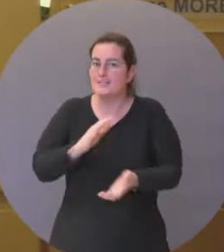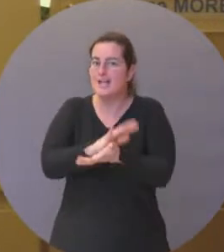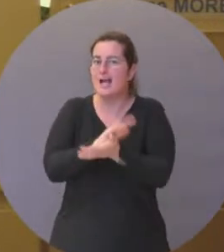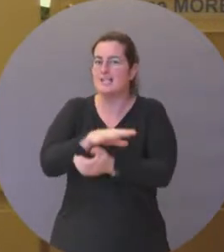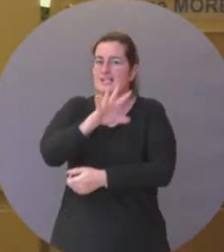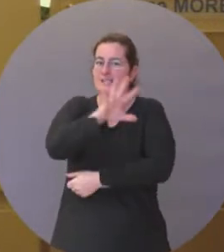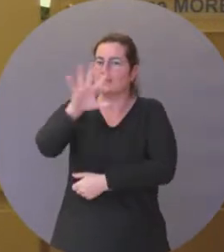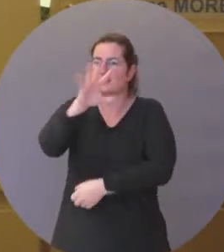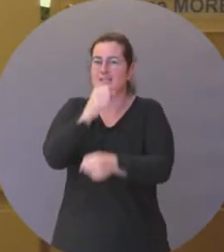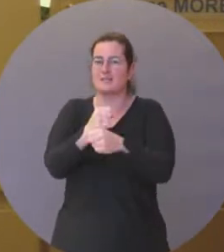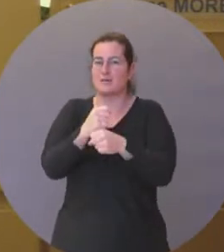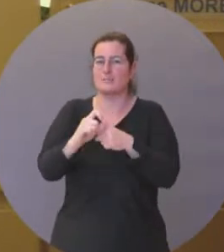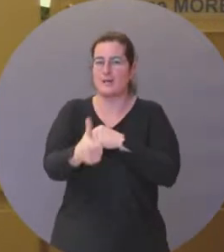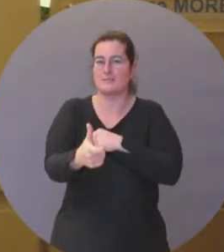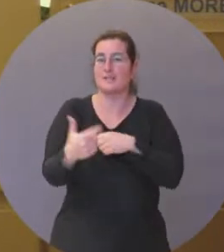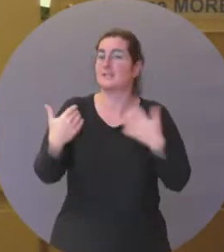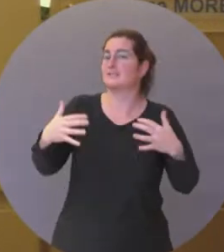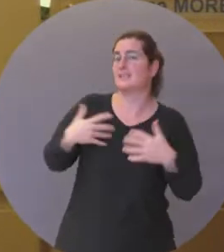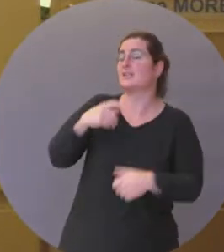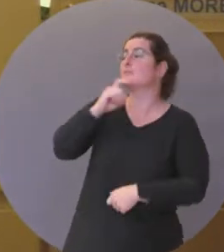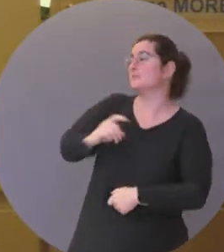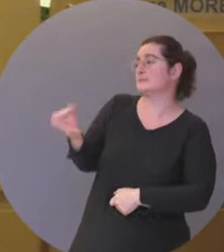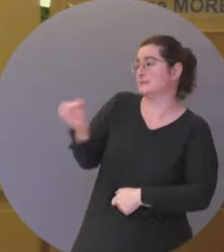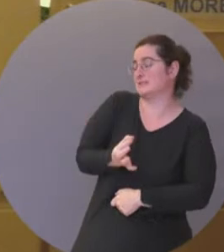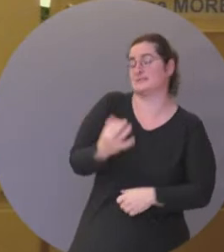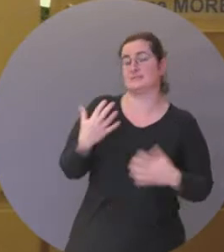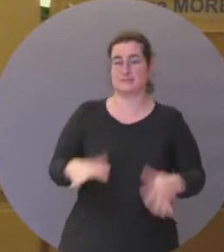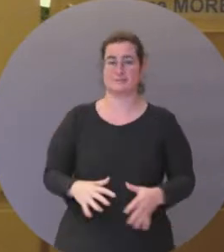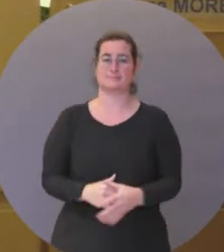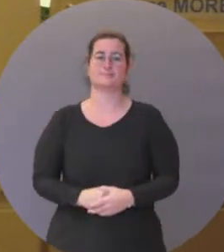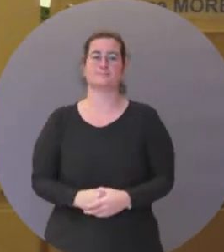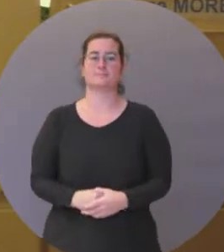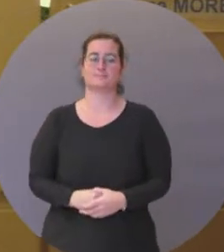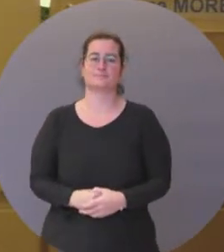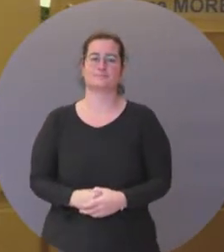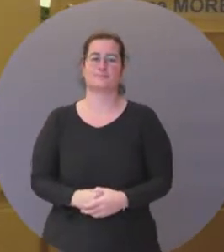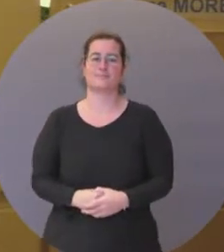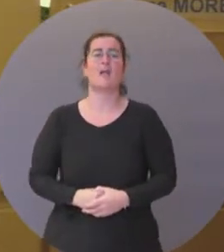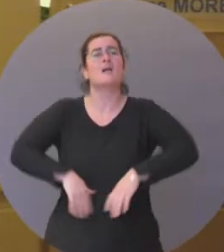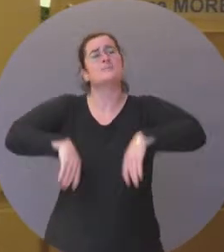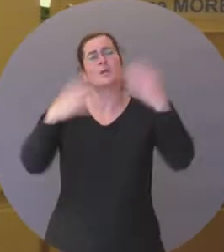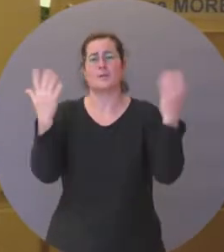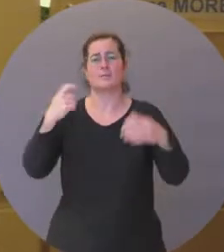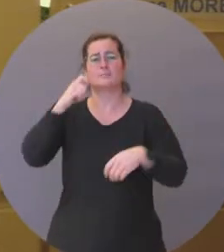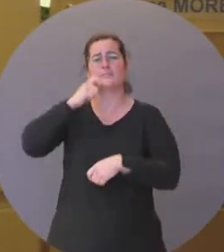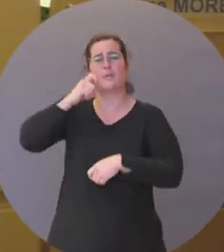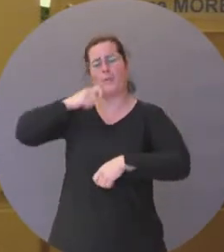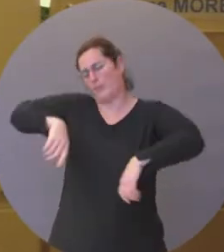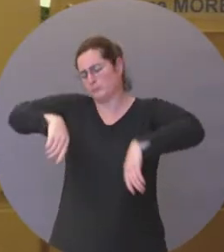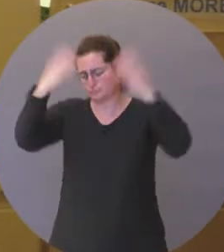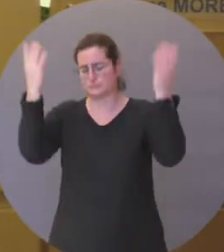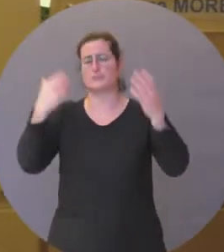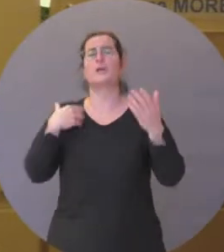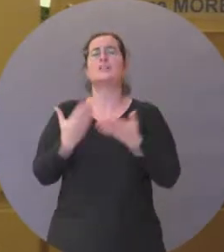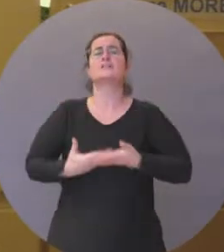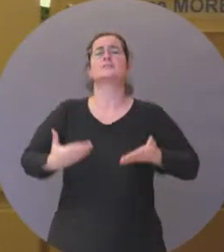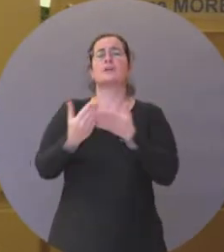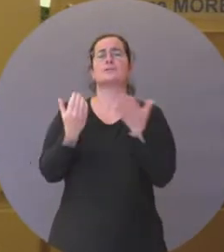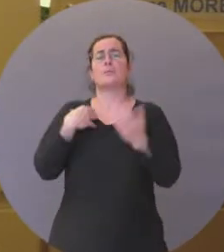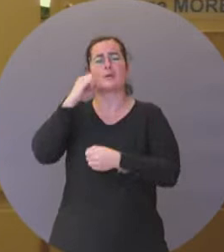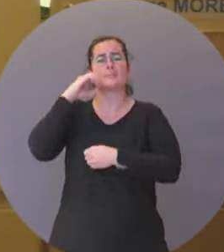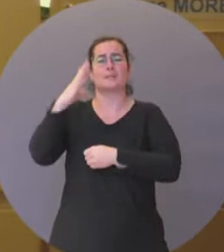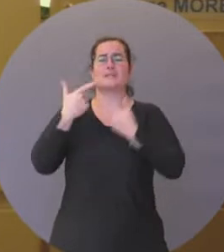ans tu l'as précisé Dominique mais là aussi peut lui importe la doctrine libérale prône sur les